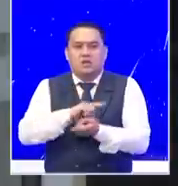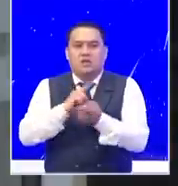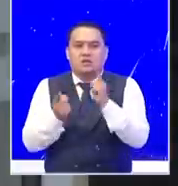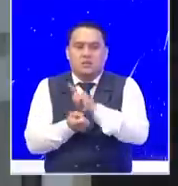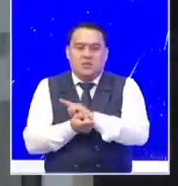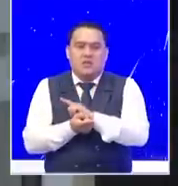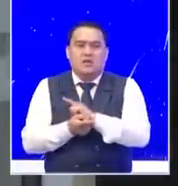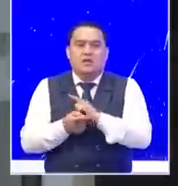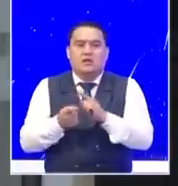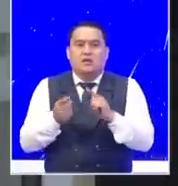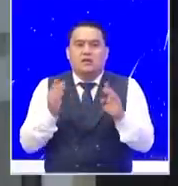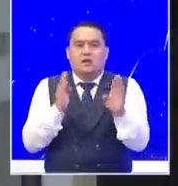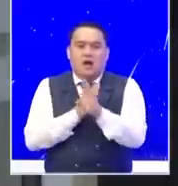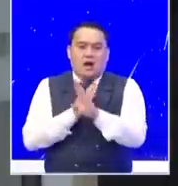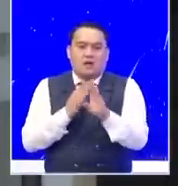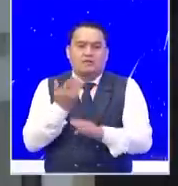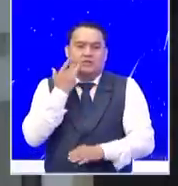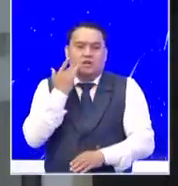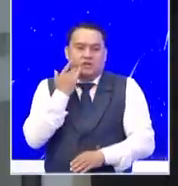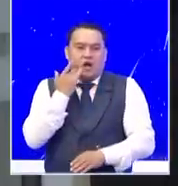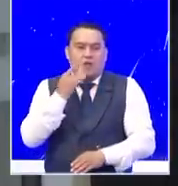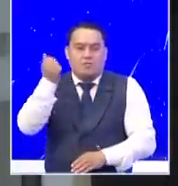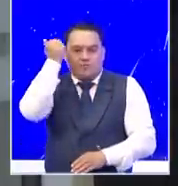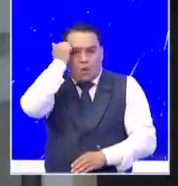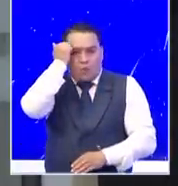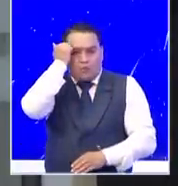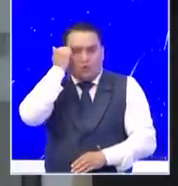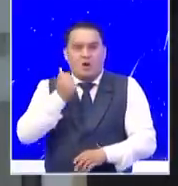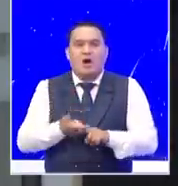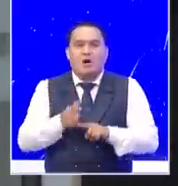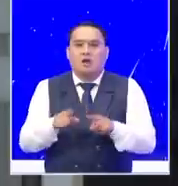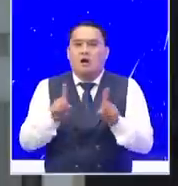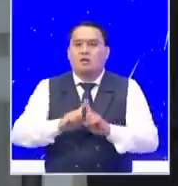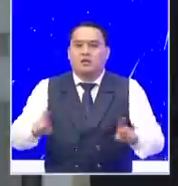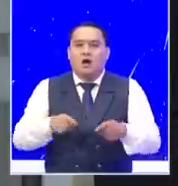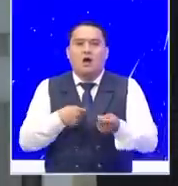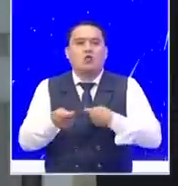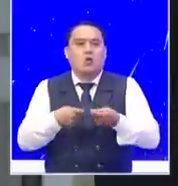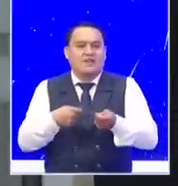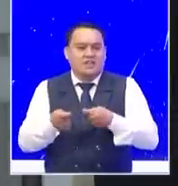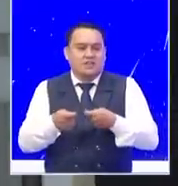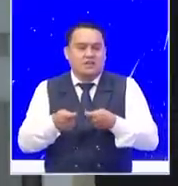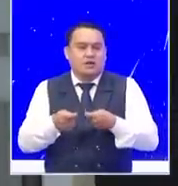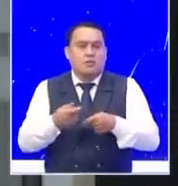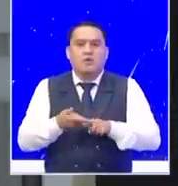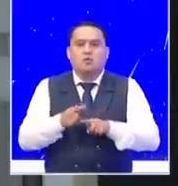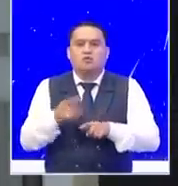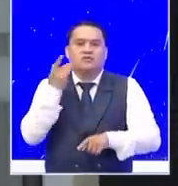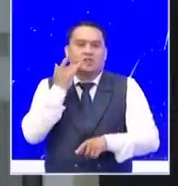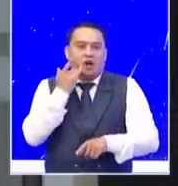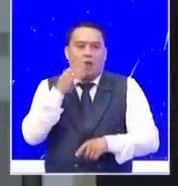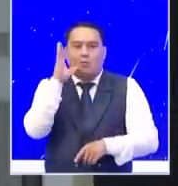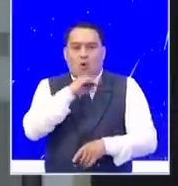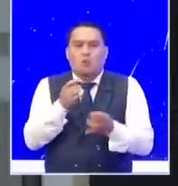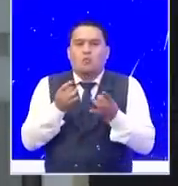канале». Я это всегда буду помнить. Именно этим он отличался как руководитель, потому что он всегда мог